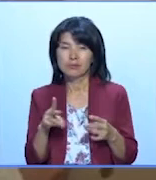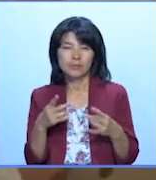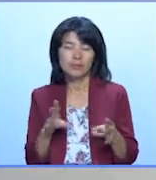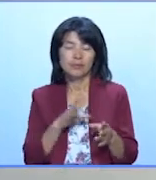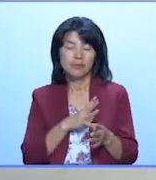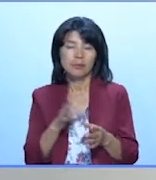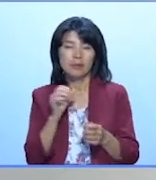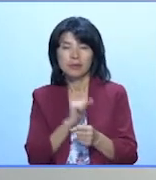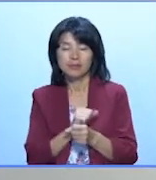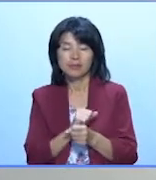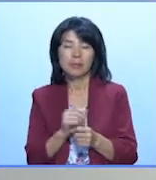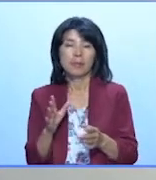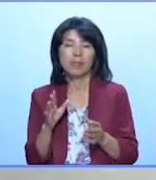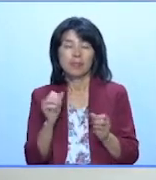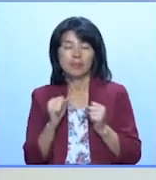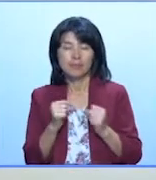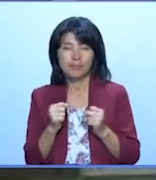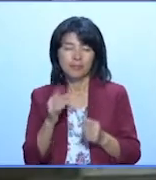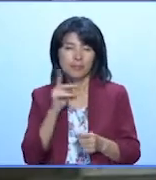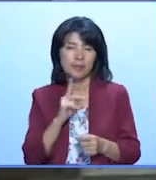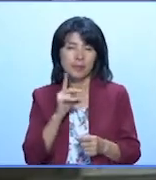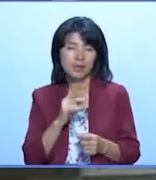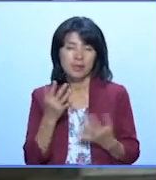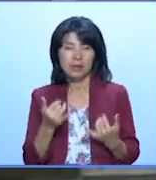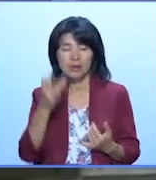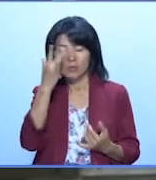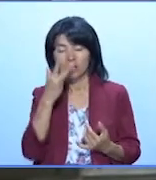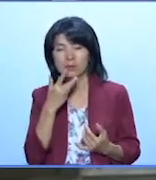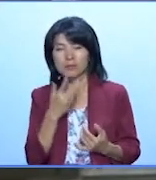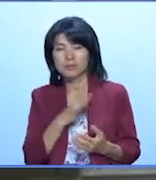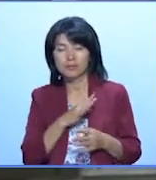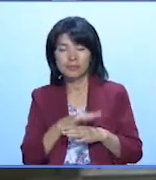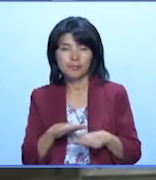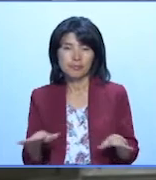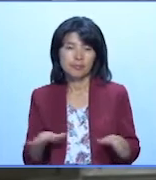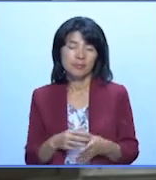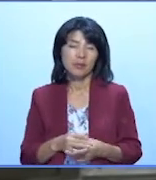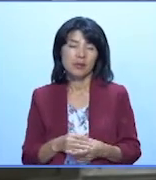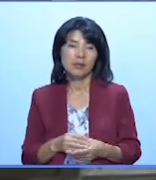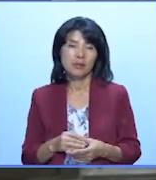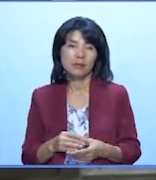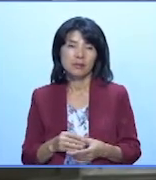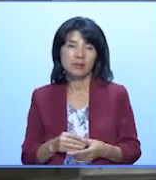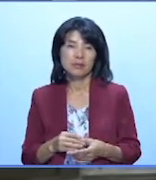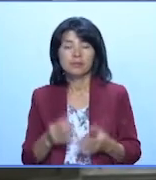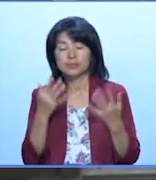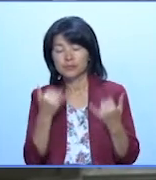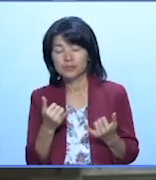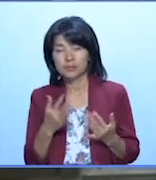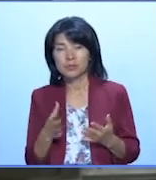законсервировали. Поэтапная подача воды началась летом. На сегодня 15 сельских населенных пунктов обеспечены питьевой водой 24